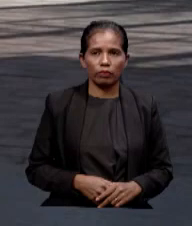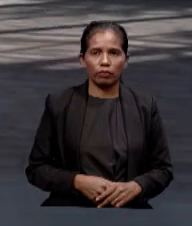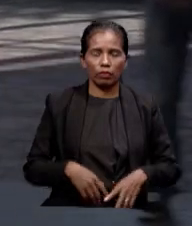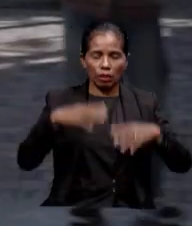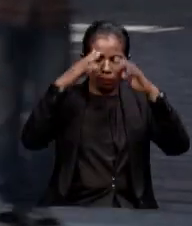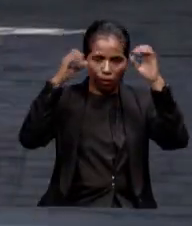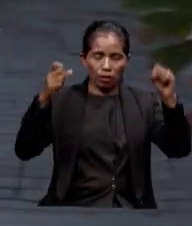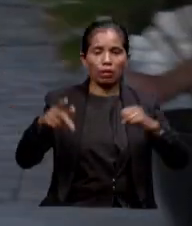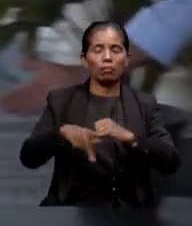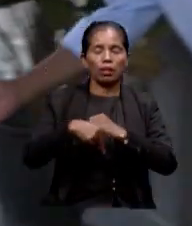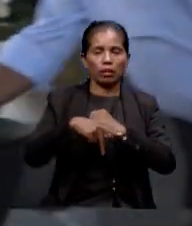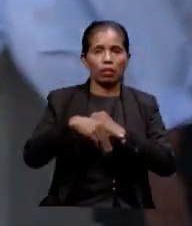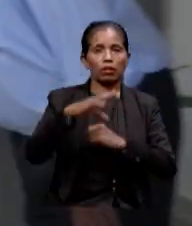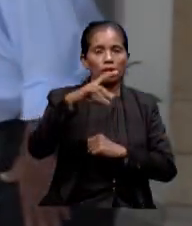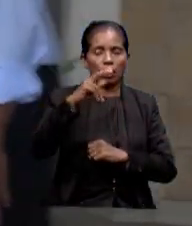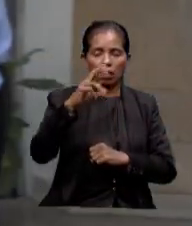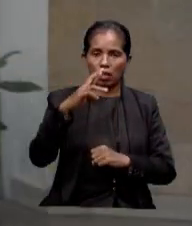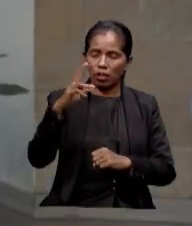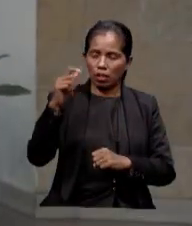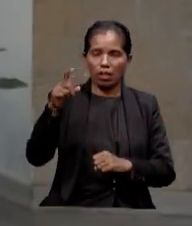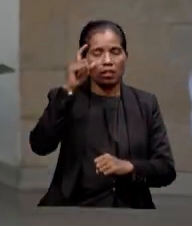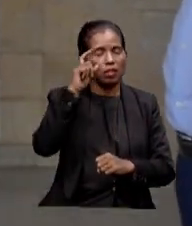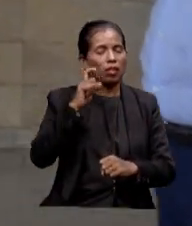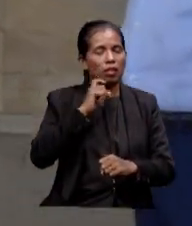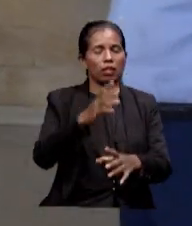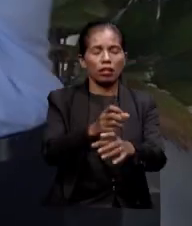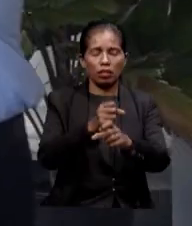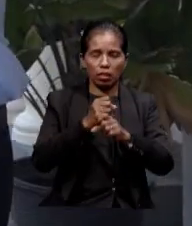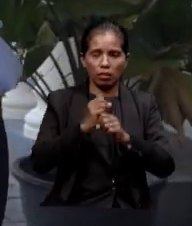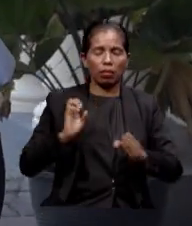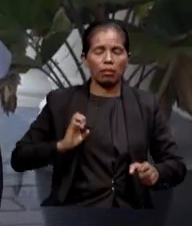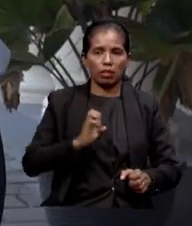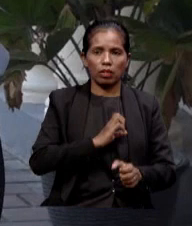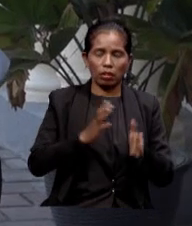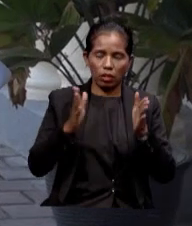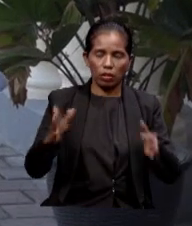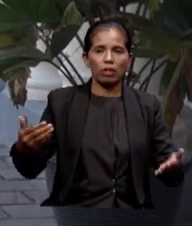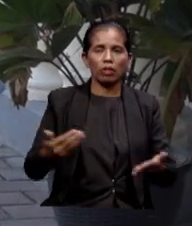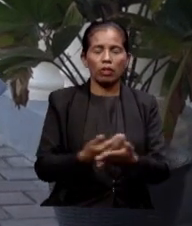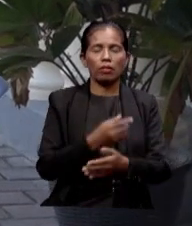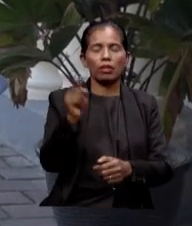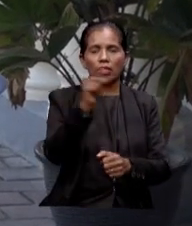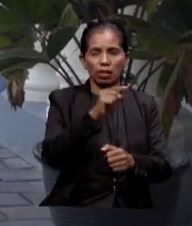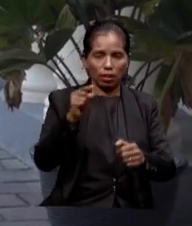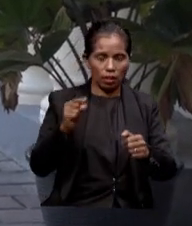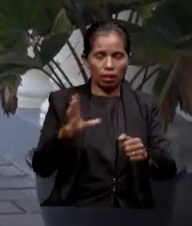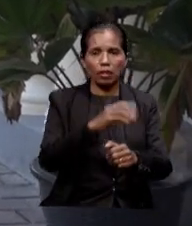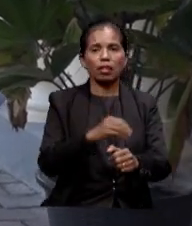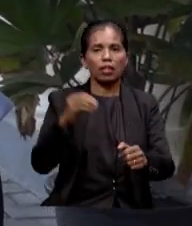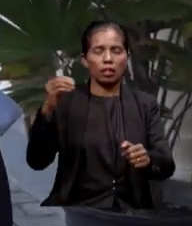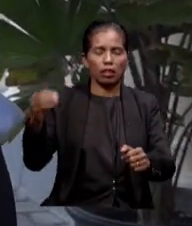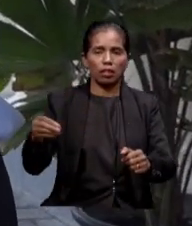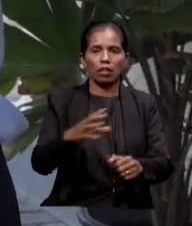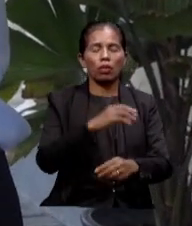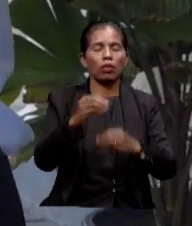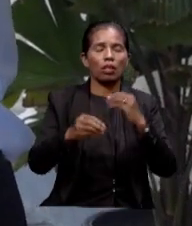Presidente Partido CNRT Kaira Lasanana Guzmão simu embaixador Nova Zelândia Philip Hewitt iha sede Partido CNRT Bairu Grilhos ho di kualia